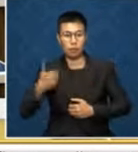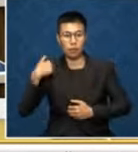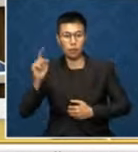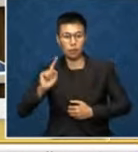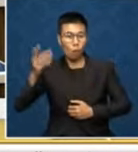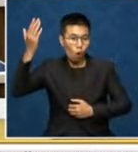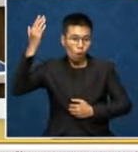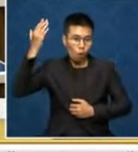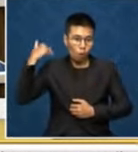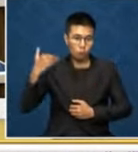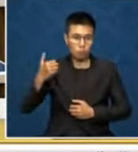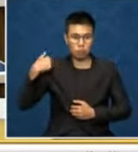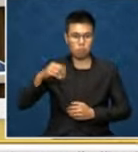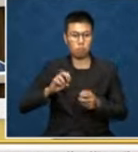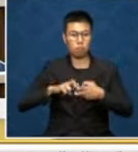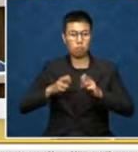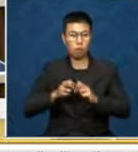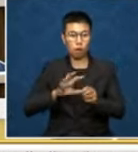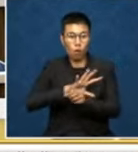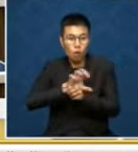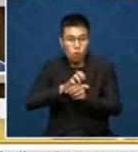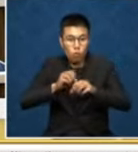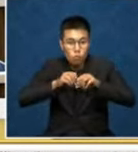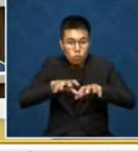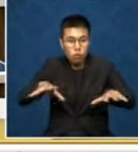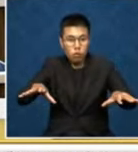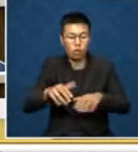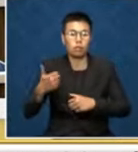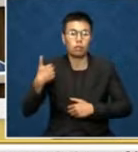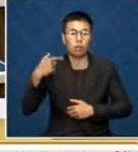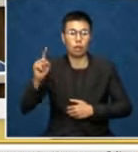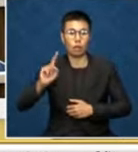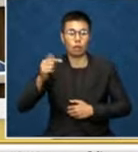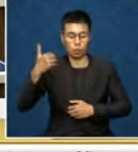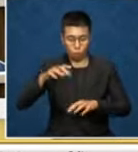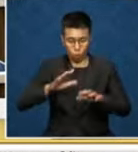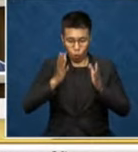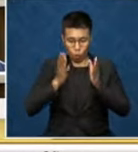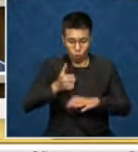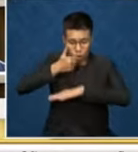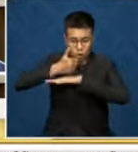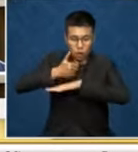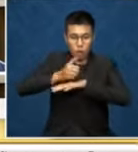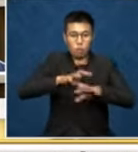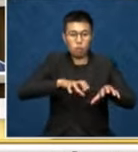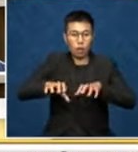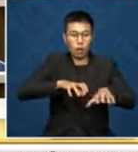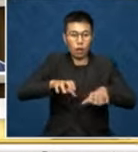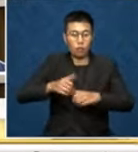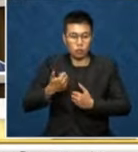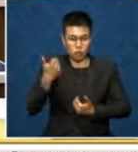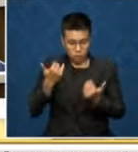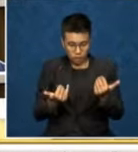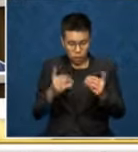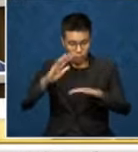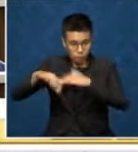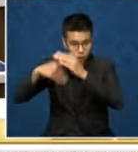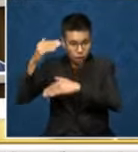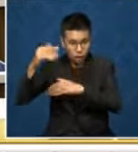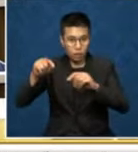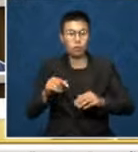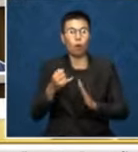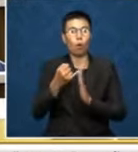วงที่ผ่านมาวิกฤตโควิดนะก็ใช้วิธีพิเศษเพื่อให้ผู้บริหารได้ตอบโจทย์และก็พัฒนาพื้นที่ได้เร็วขึ้นนะครับแล้ว